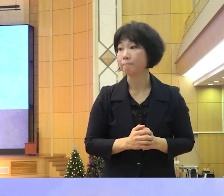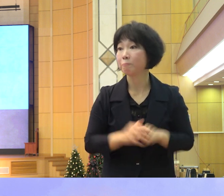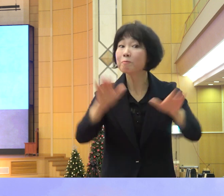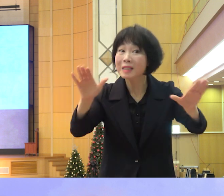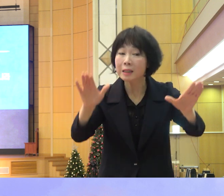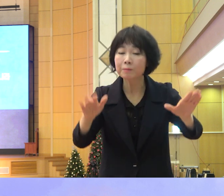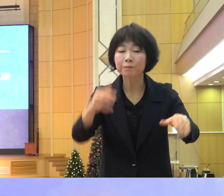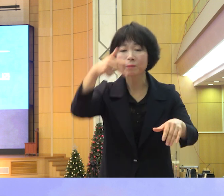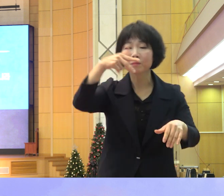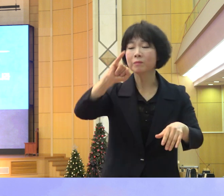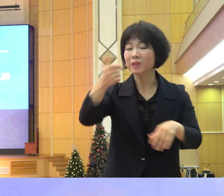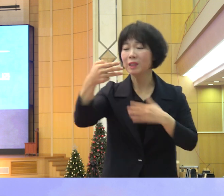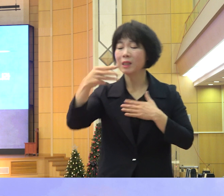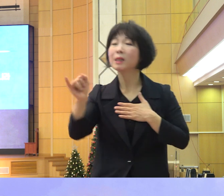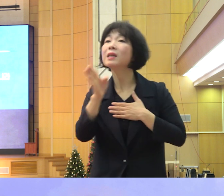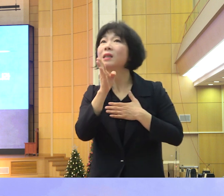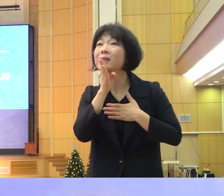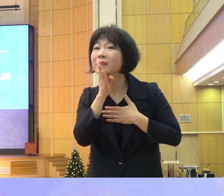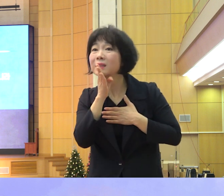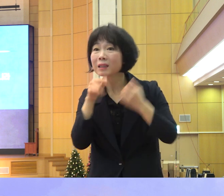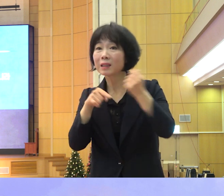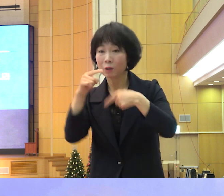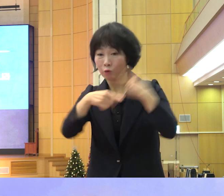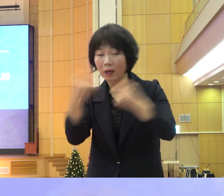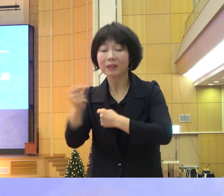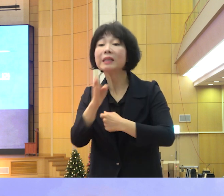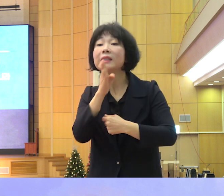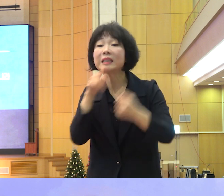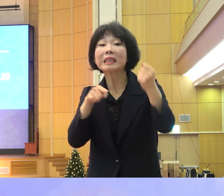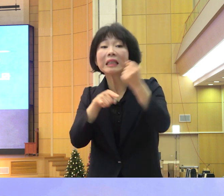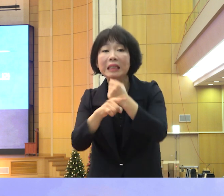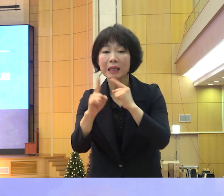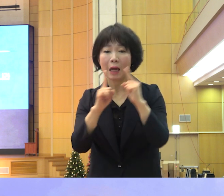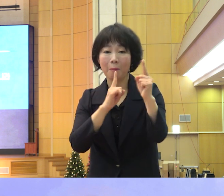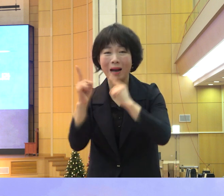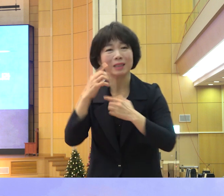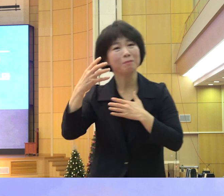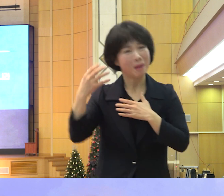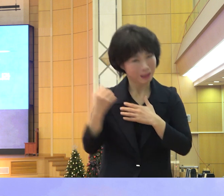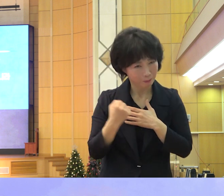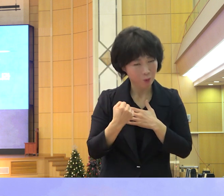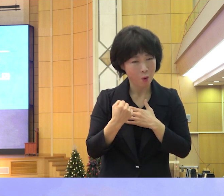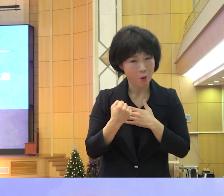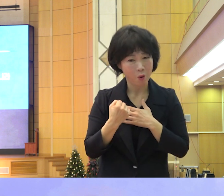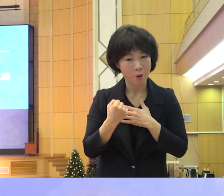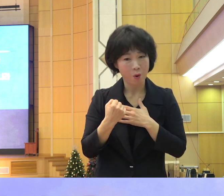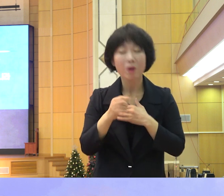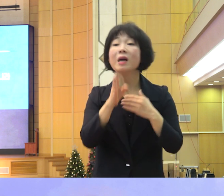보니까 진리의 말씀으로, 따라합시다. 진리의 말씀으로,